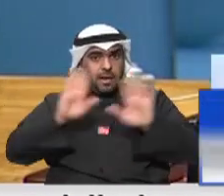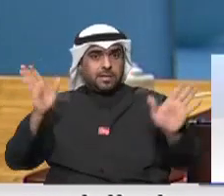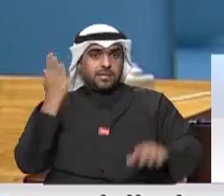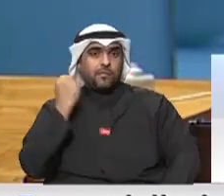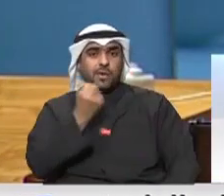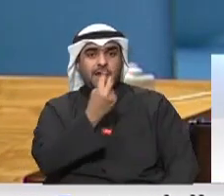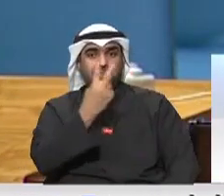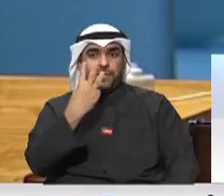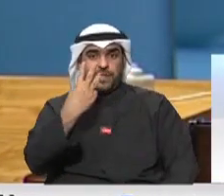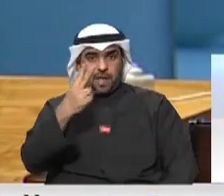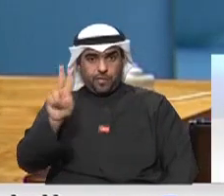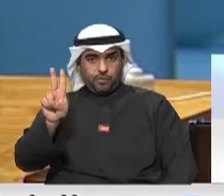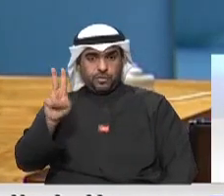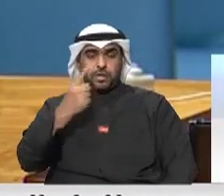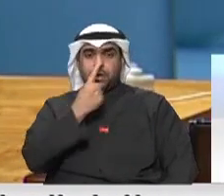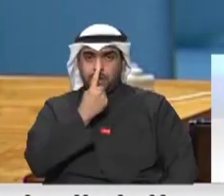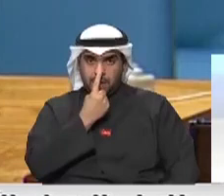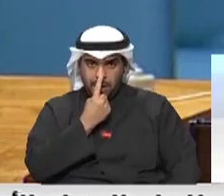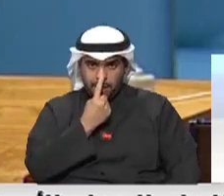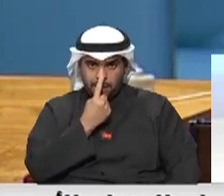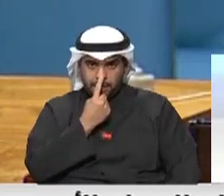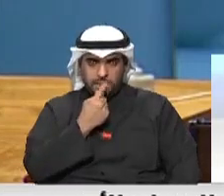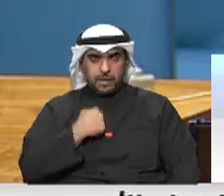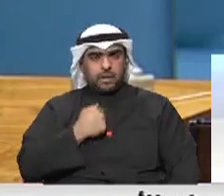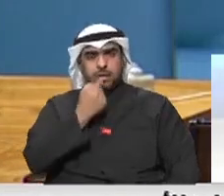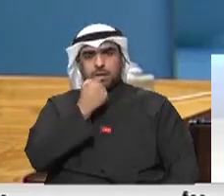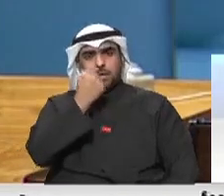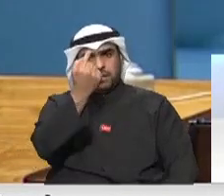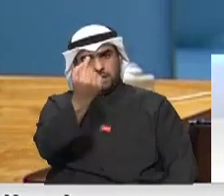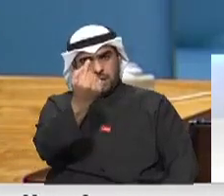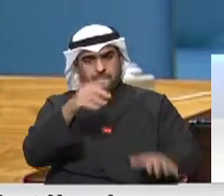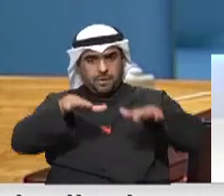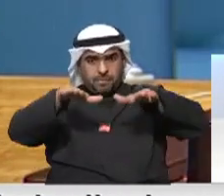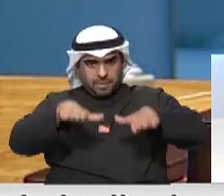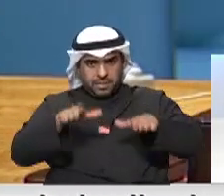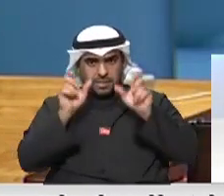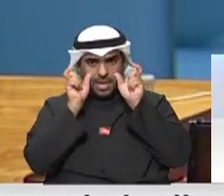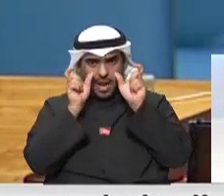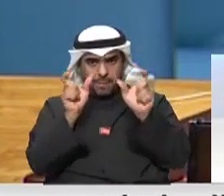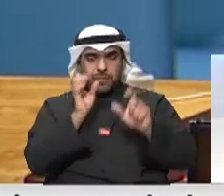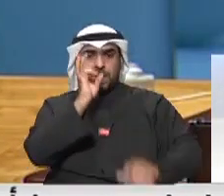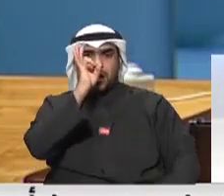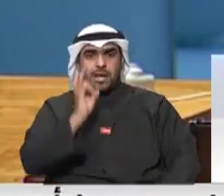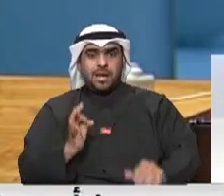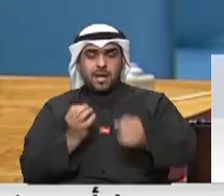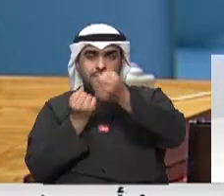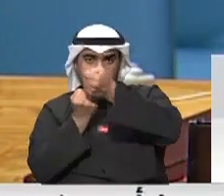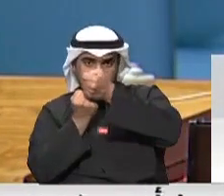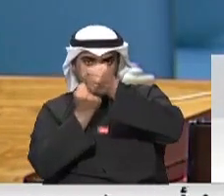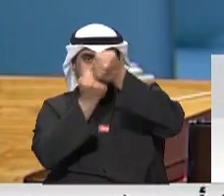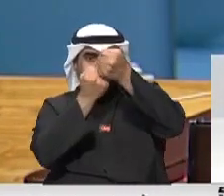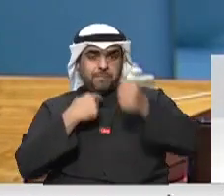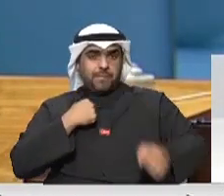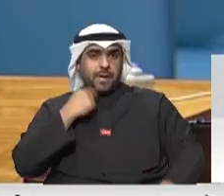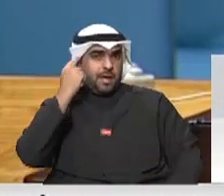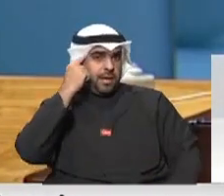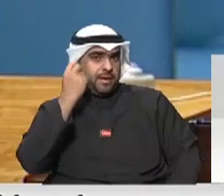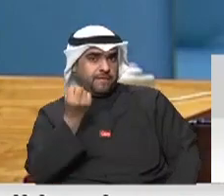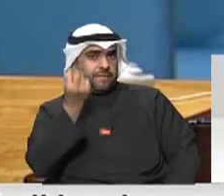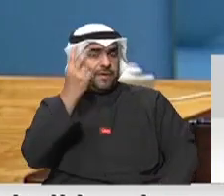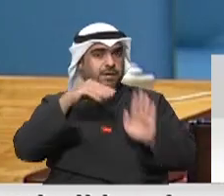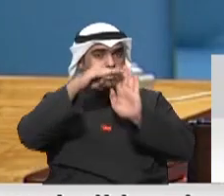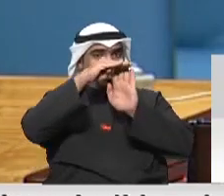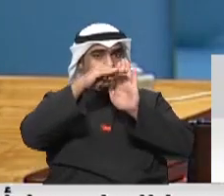رئيسيه في الاتجاه الصحيح اكرر طلبي الى المجلس ان يعرب عن دعمه لخطه المقترحه للموضي قدما لتحقيق